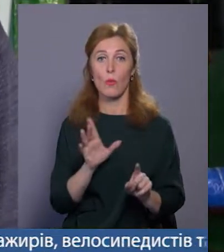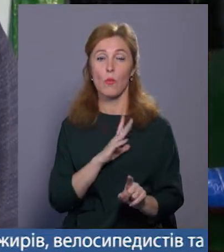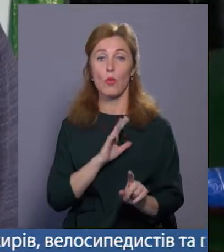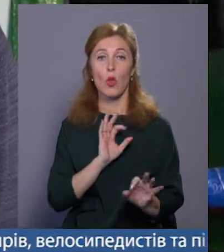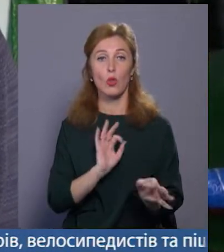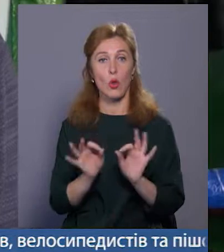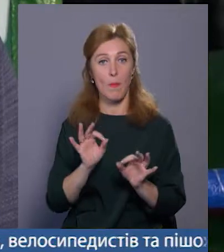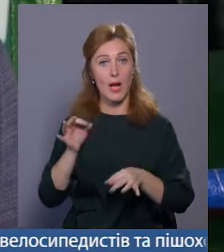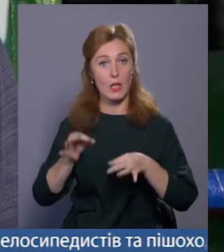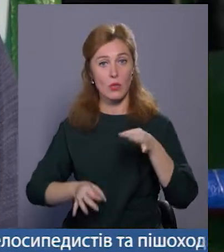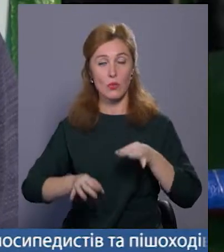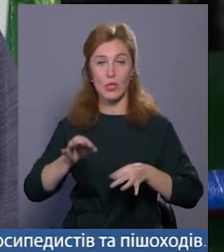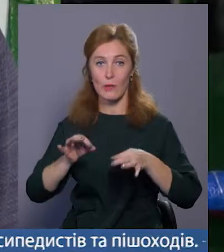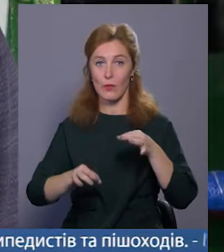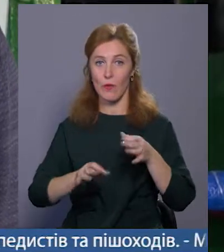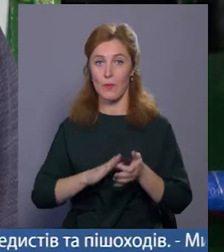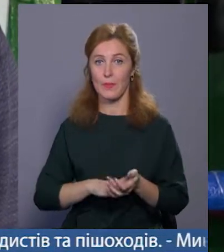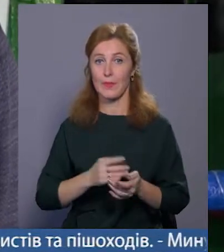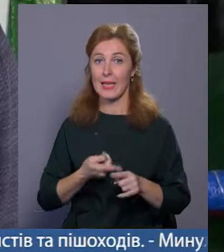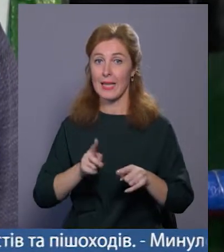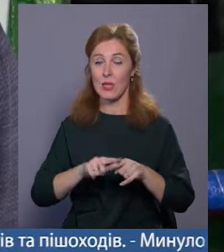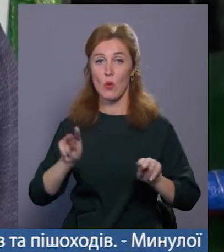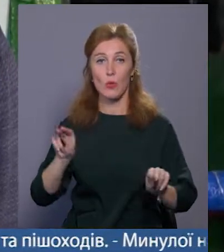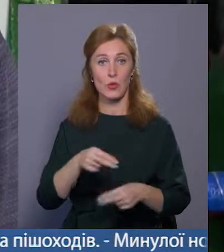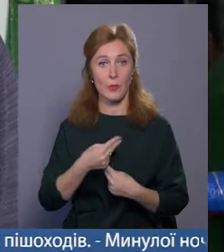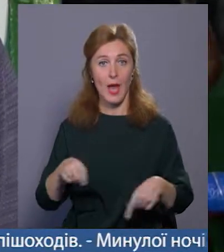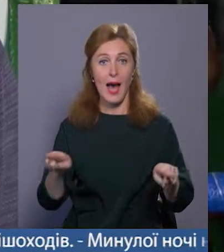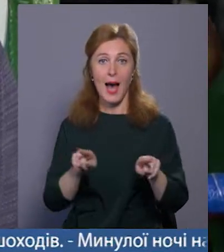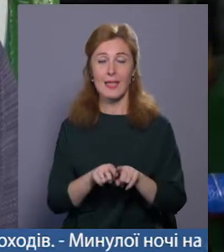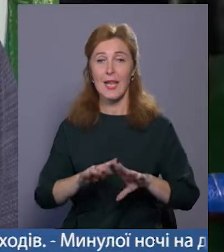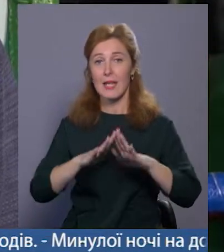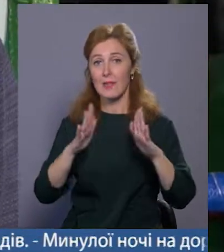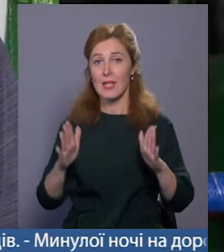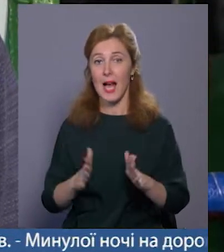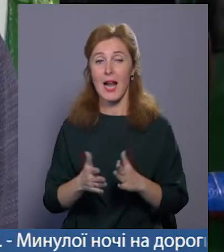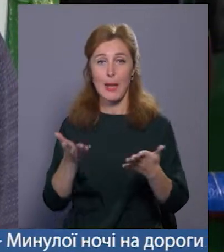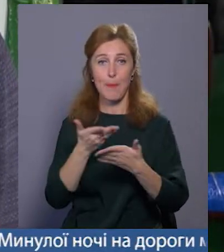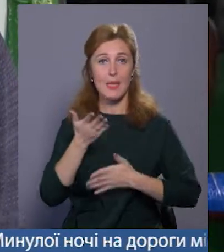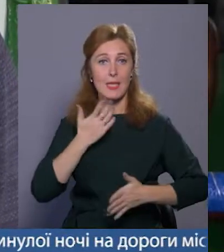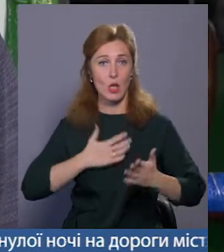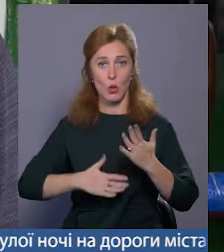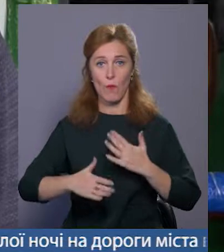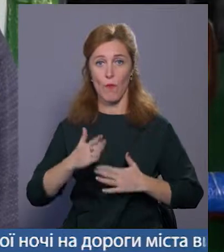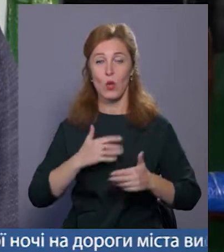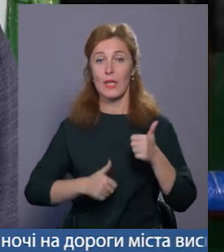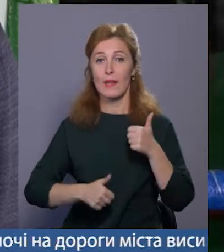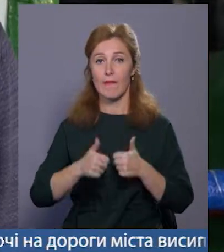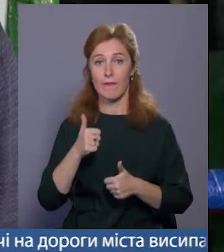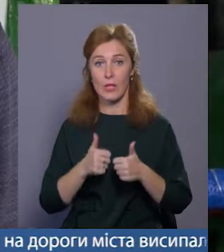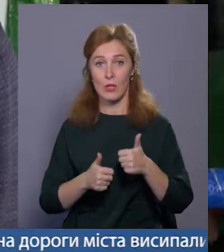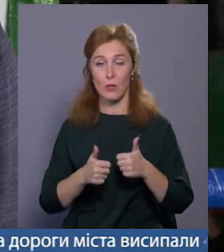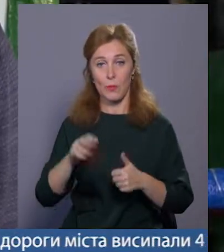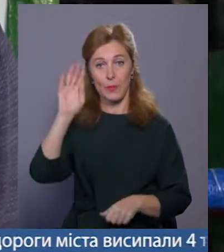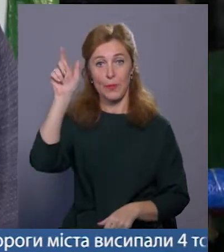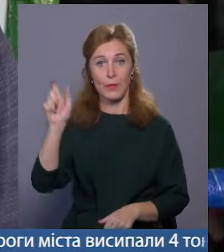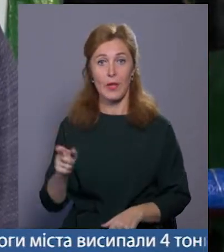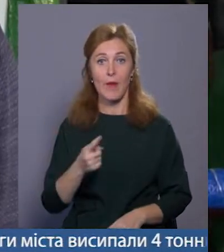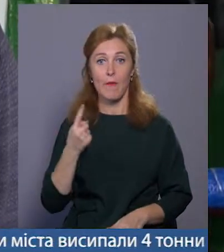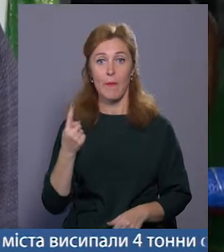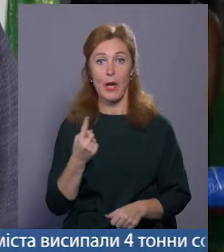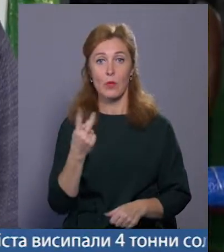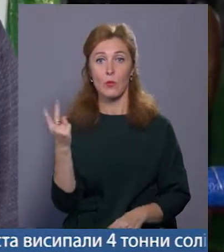суддівство на цьому чемпіонаті. А так ми взагалі задоволені виступом Дениса. Він в першому двобої